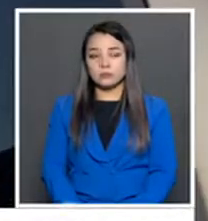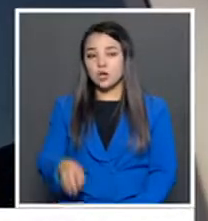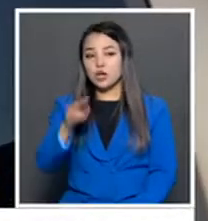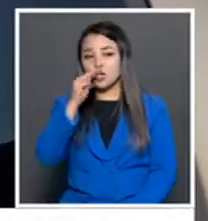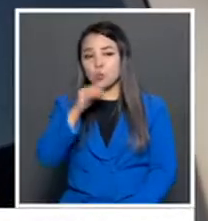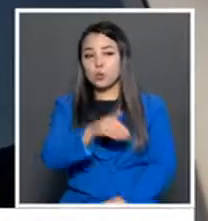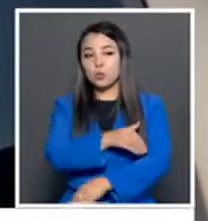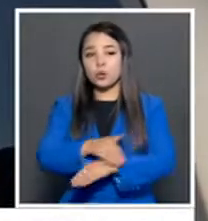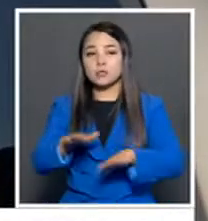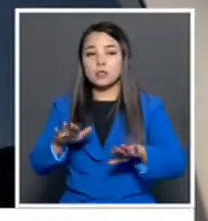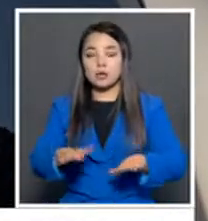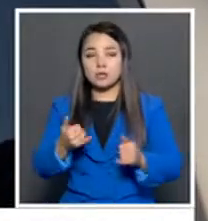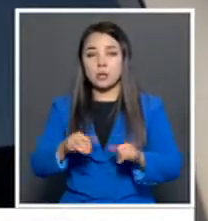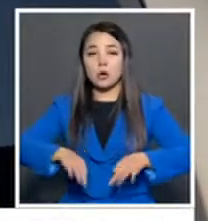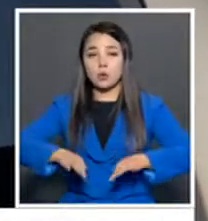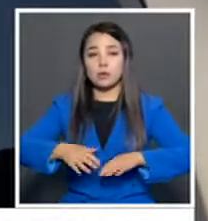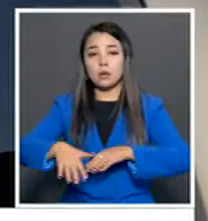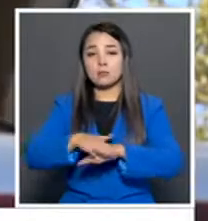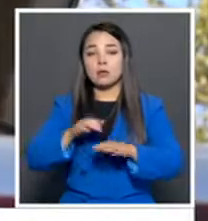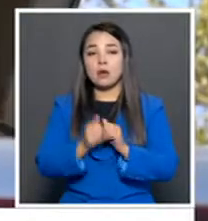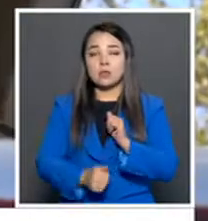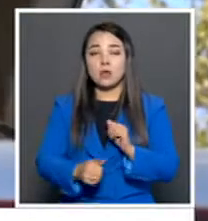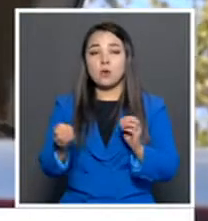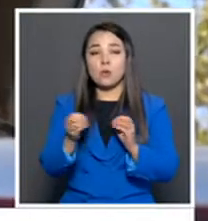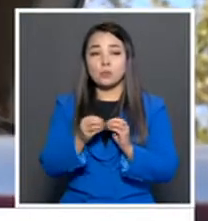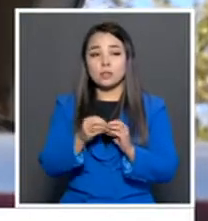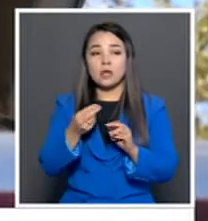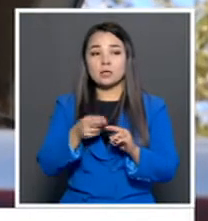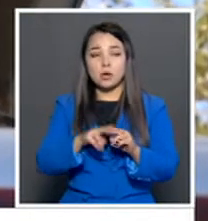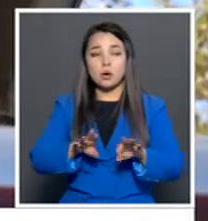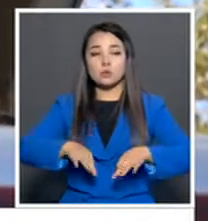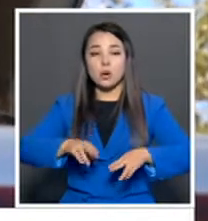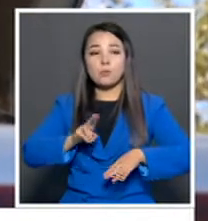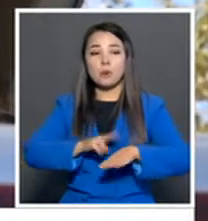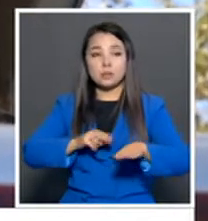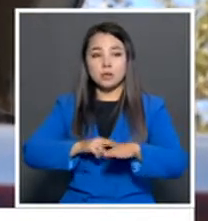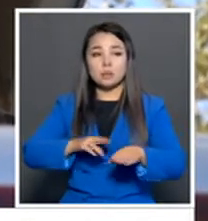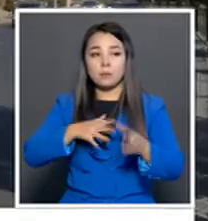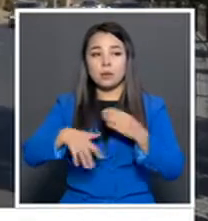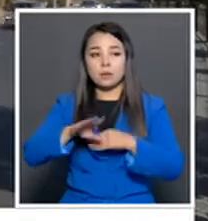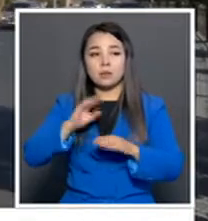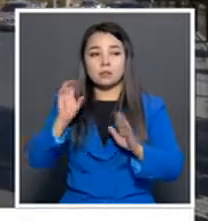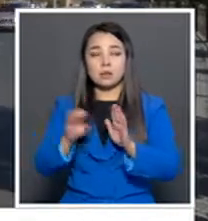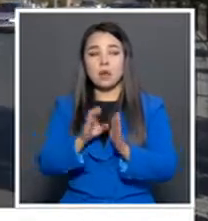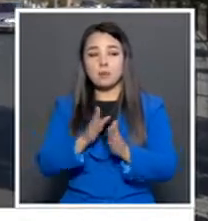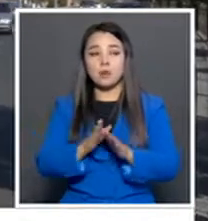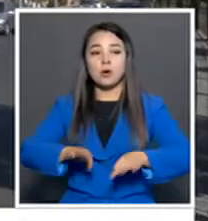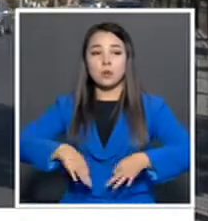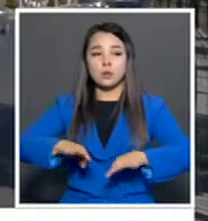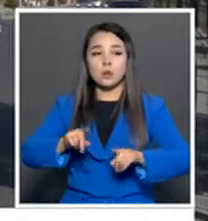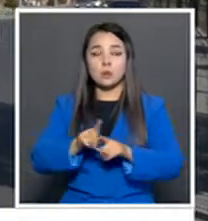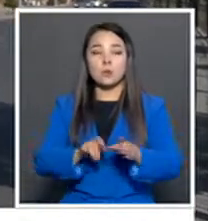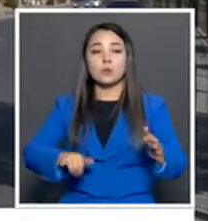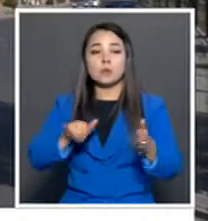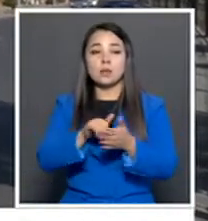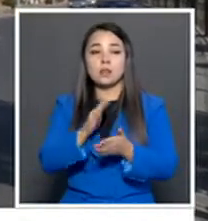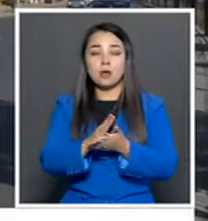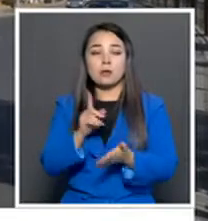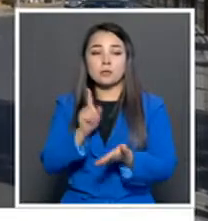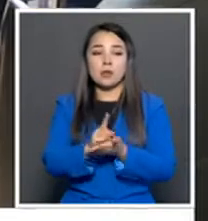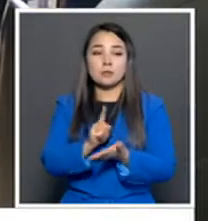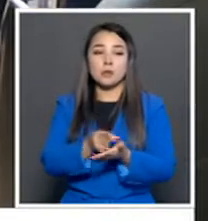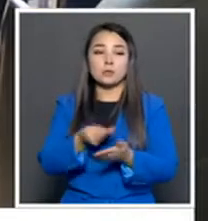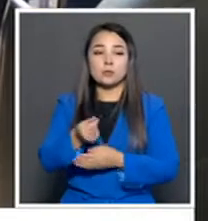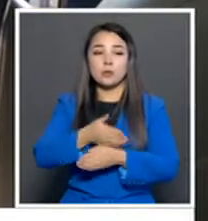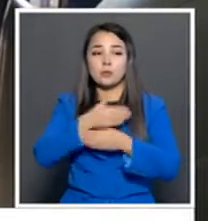Şimkent köşelerine jütküp jürgen avtokölüklerden her bir onuncusu osılay jol polisiyelerin qurğın eligude. Avtouragan kondurgısı salıktan sıtılıp